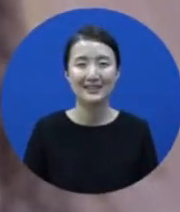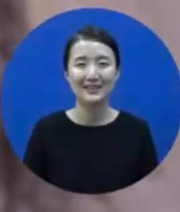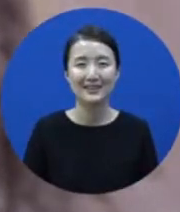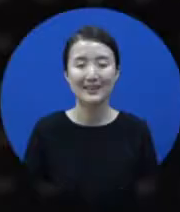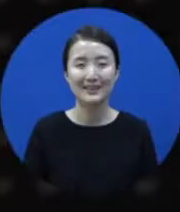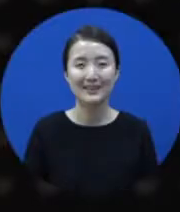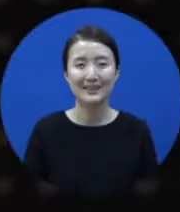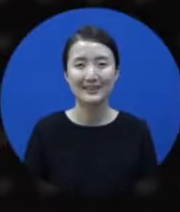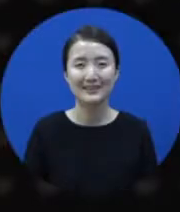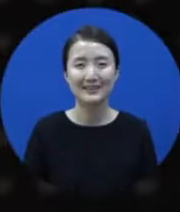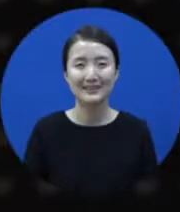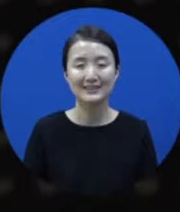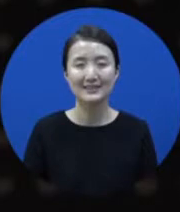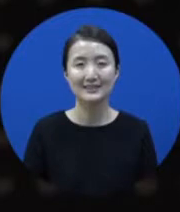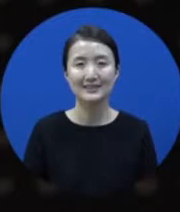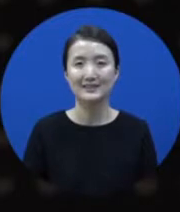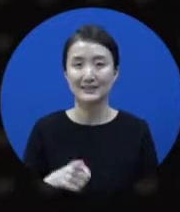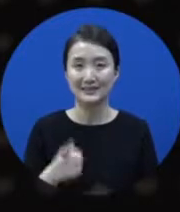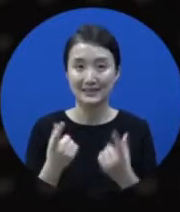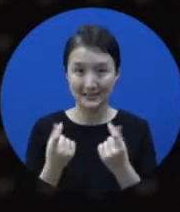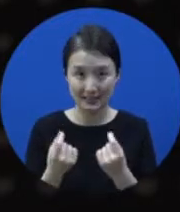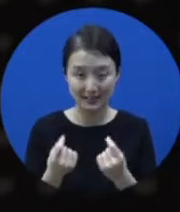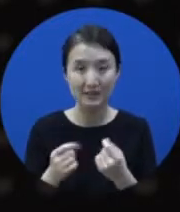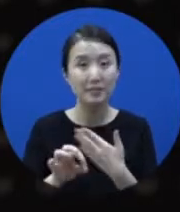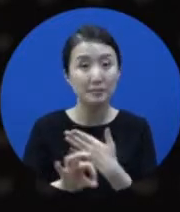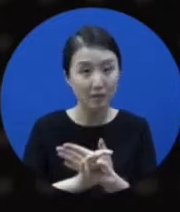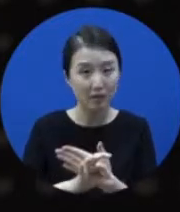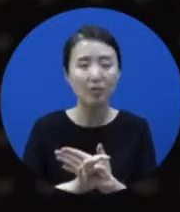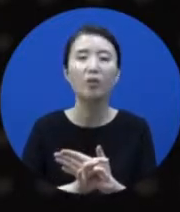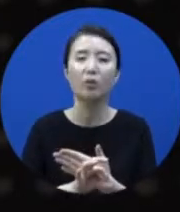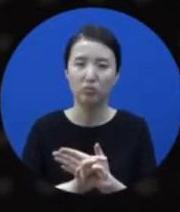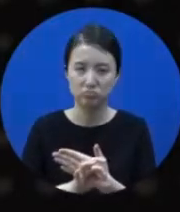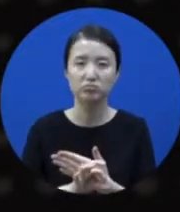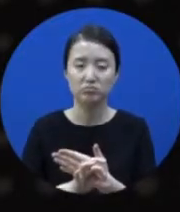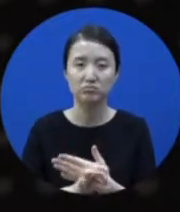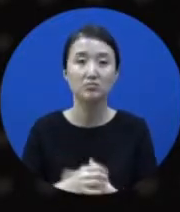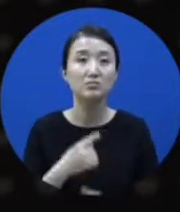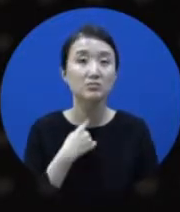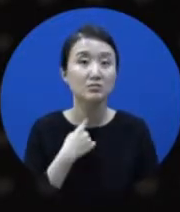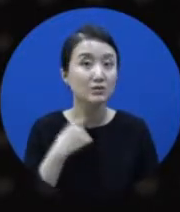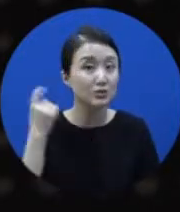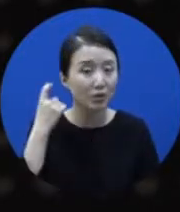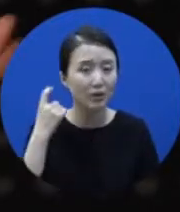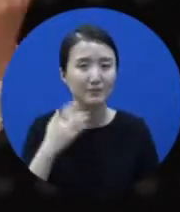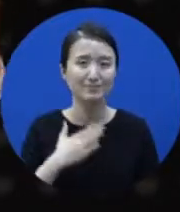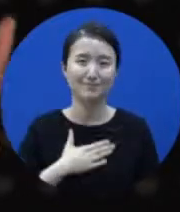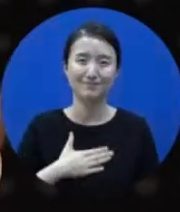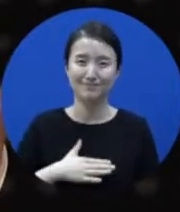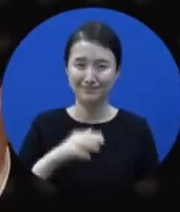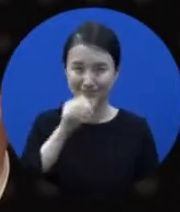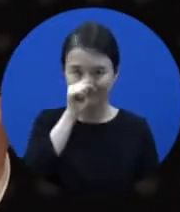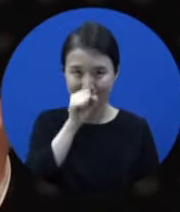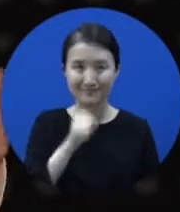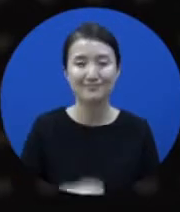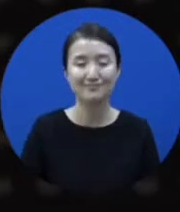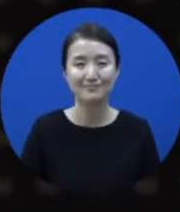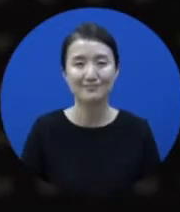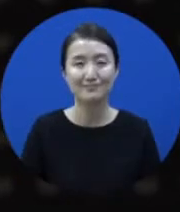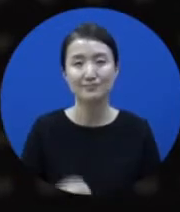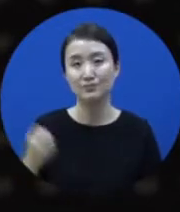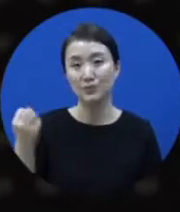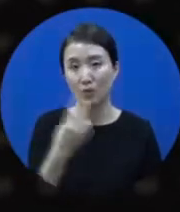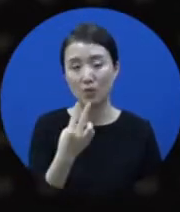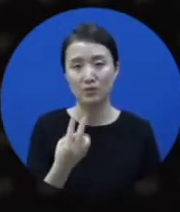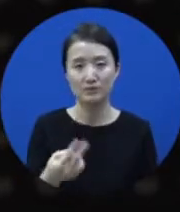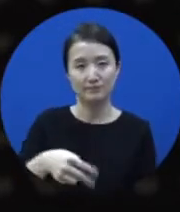네, 이렇게 말씀하시면요. 톤이 굉장히 달라집니다. 정감이 있어집니다. 두 번째는요. 발표하시는 분들이 계시죠? 제가